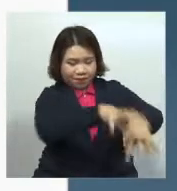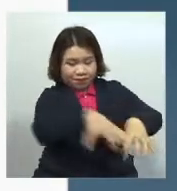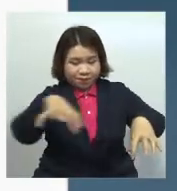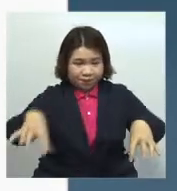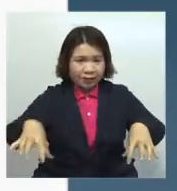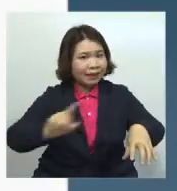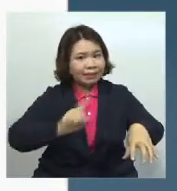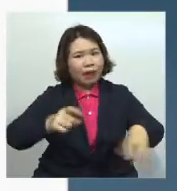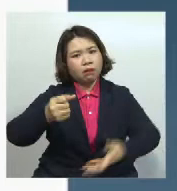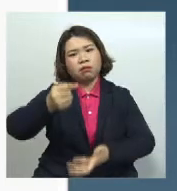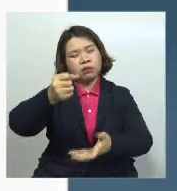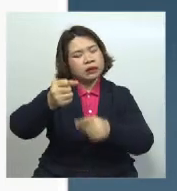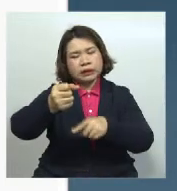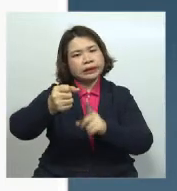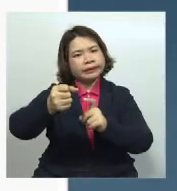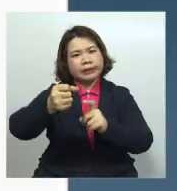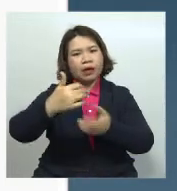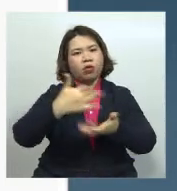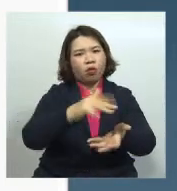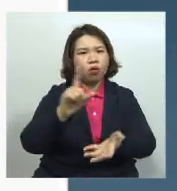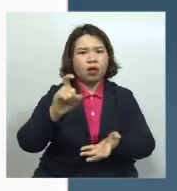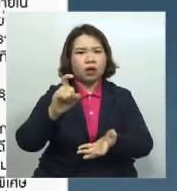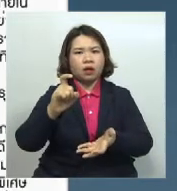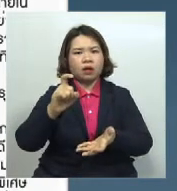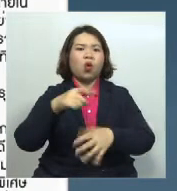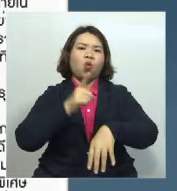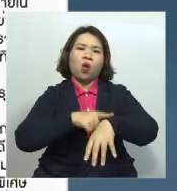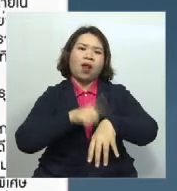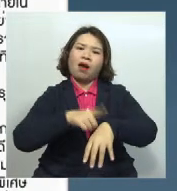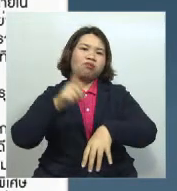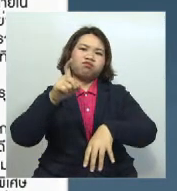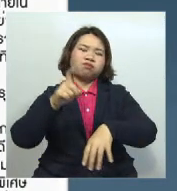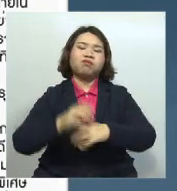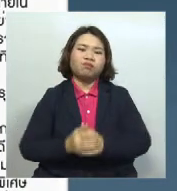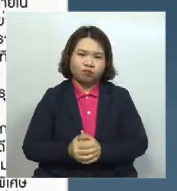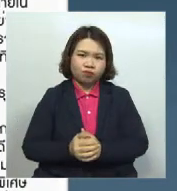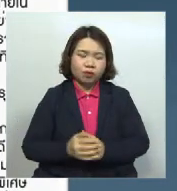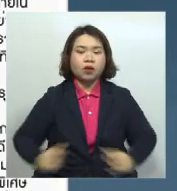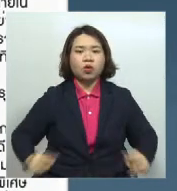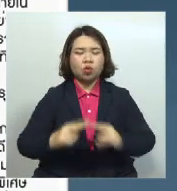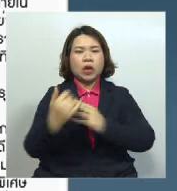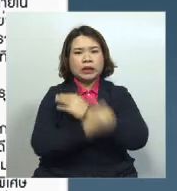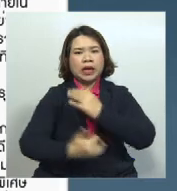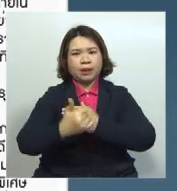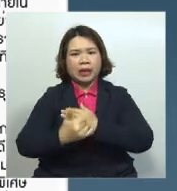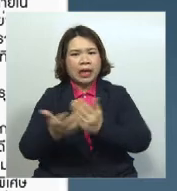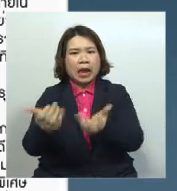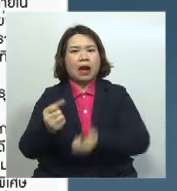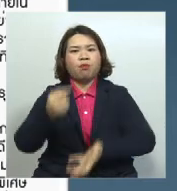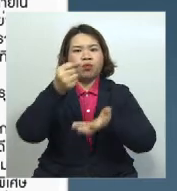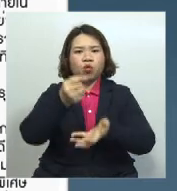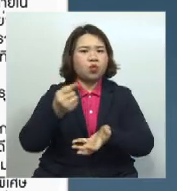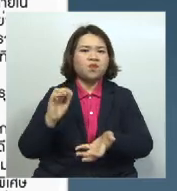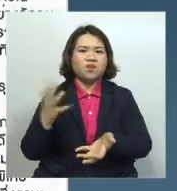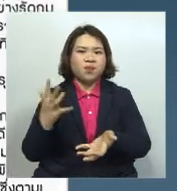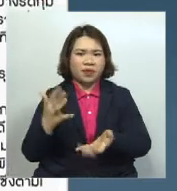ฝ่ายปรากฏว่า ของส่งไปไมได้ เพระว่าไม่ตรงตามเวลาทไดกำหนรมกันกลัทงกหนประเทศจึงยังไมได้ไปรับถงเมว